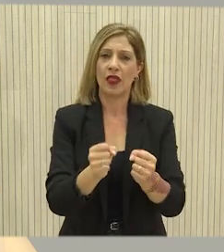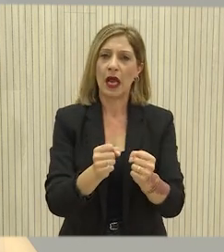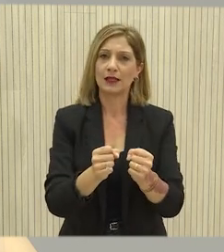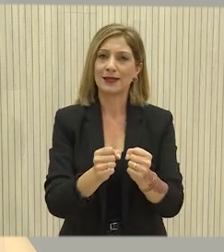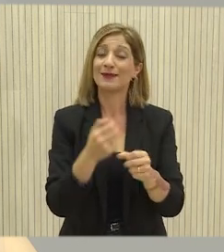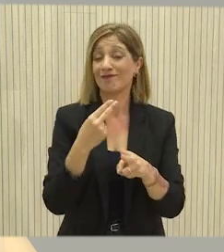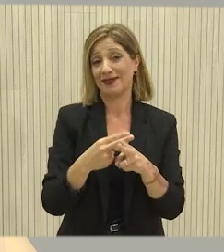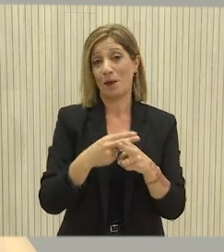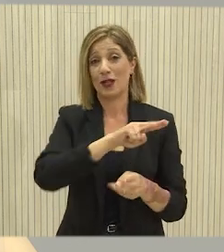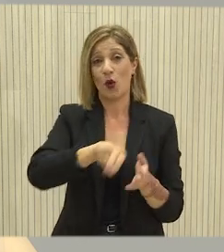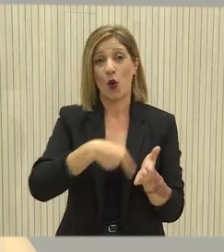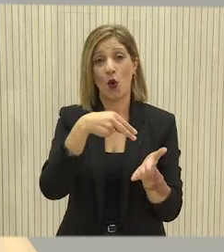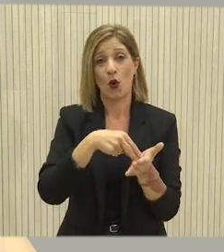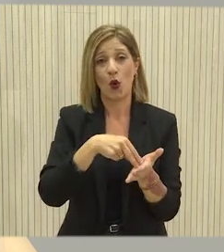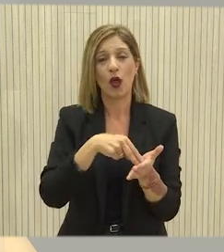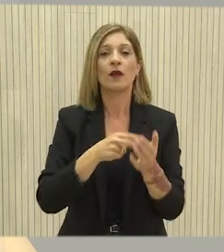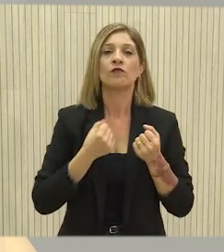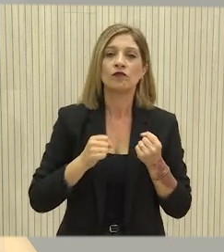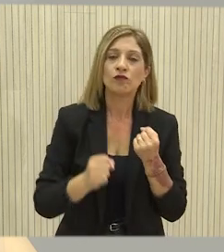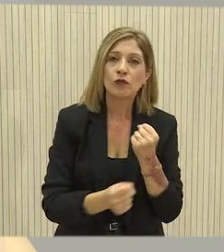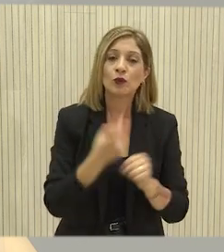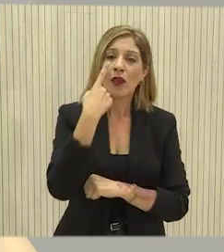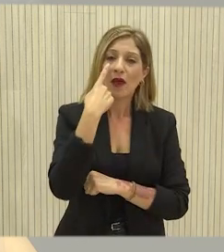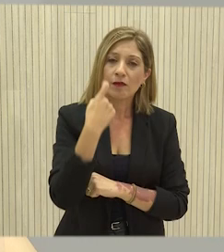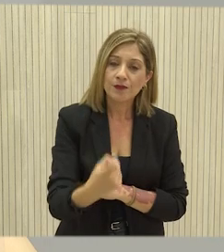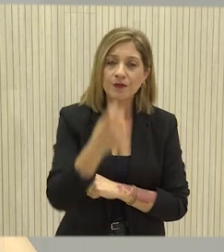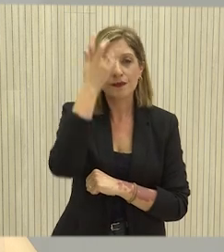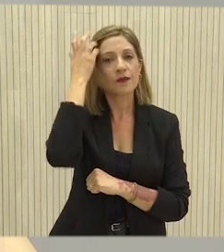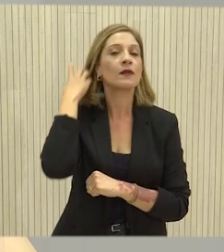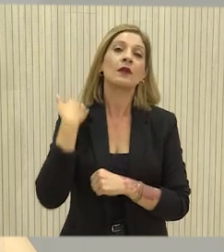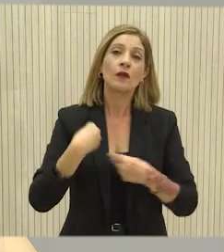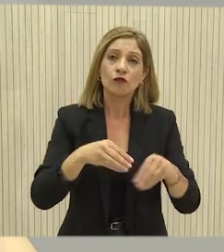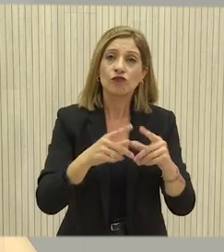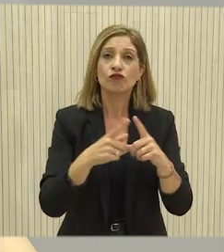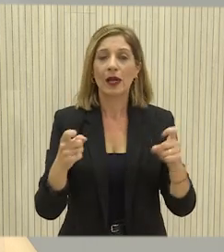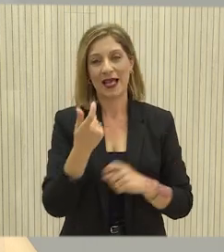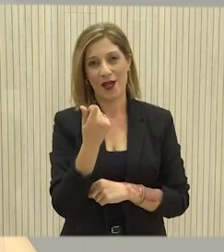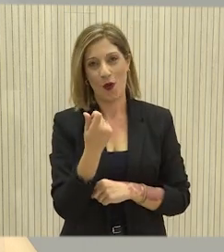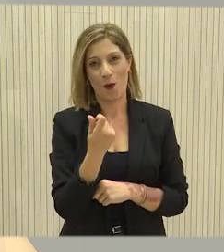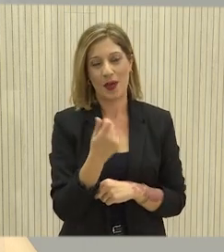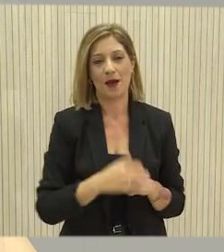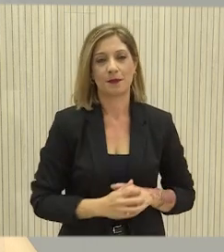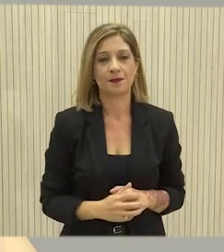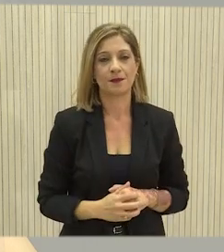ώστε να διαδραματίζει καθοριστικό ρόλο στην προσπάθεια διεύρυνσης της παραγωγικής βάσης της οικονομίας μας.